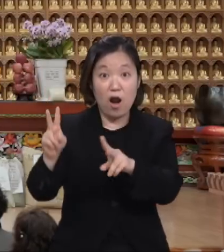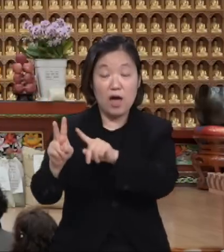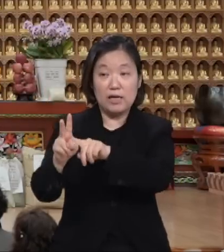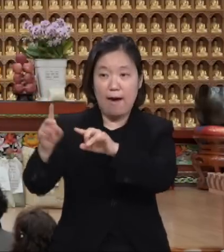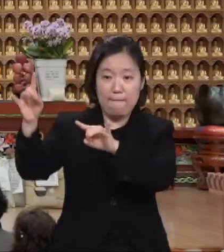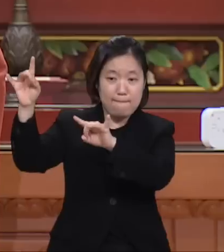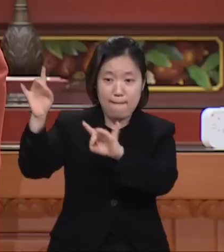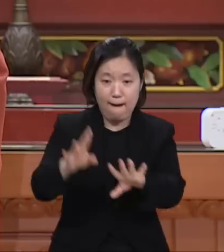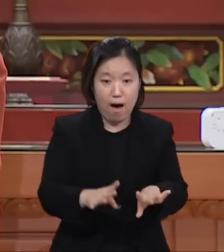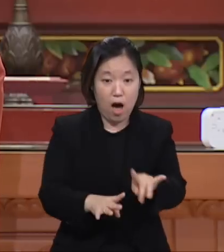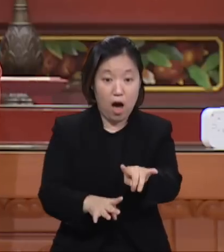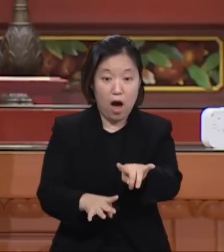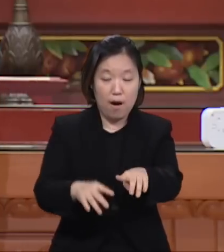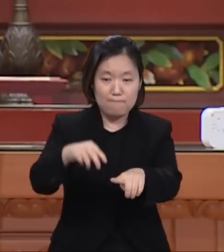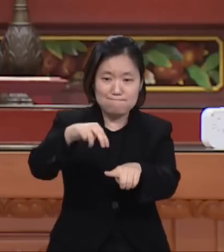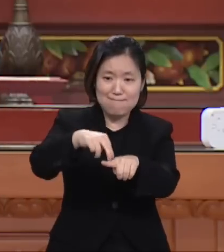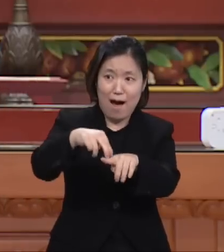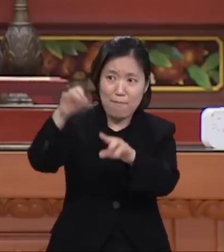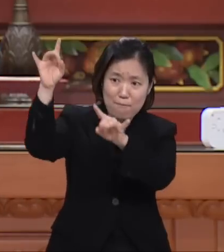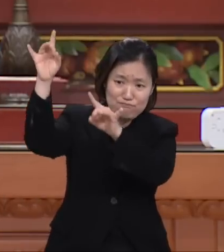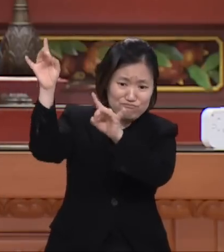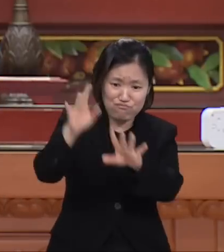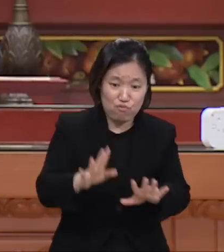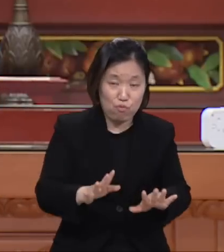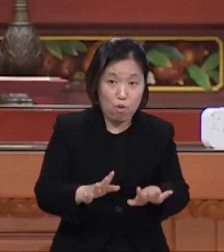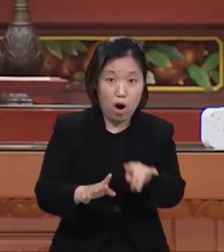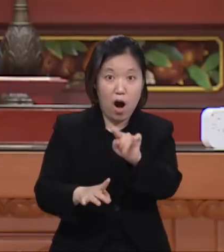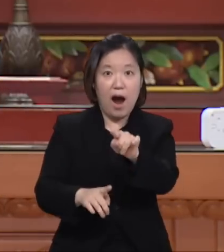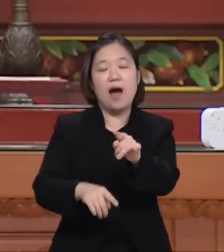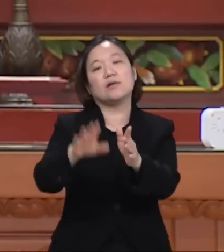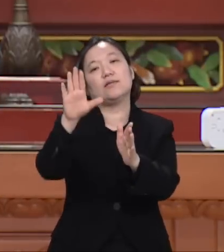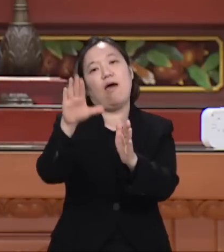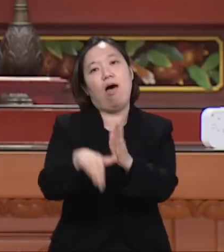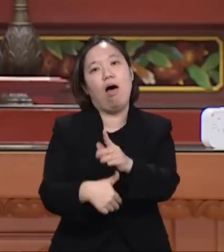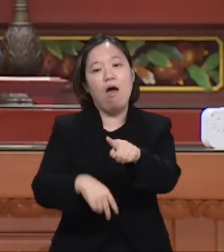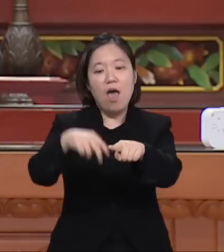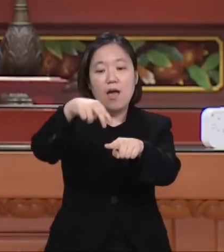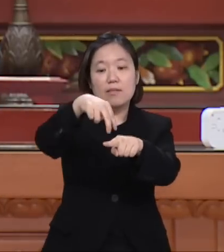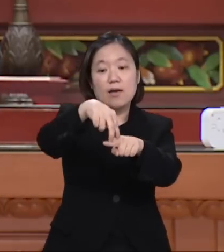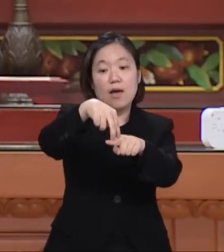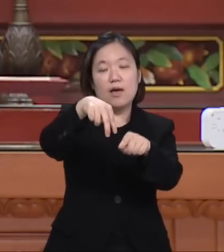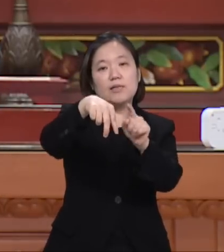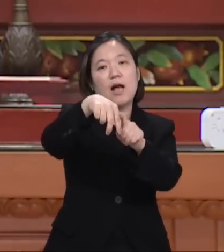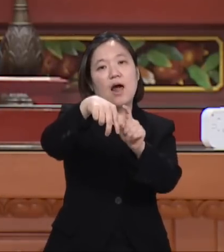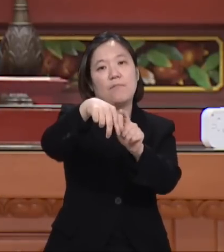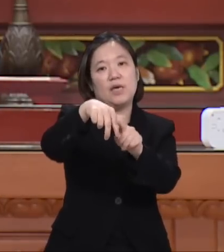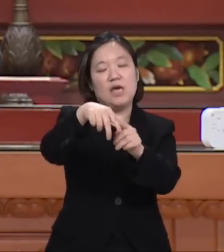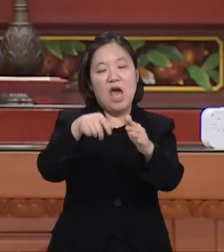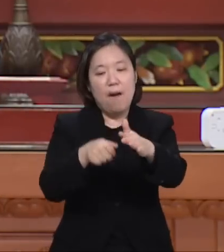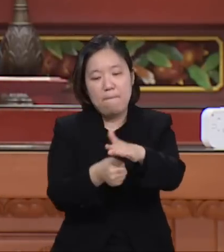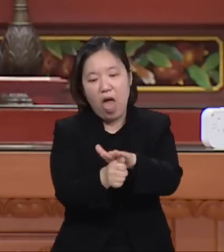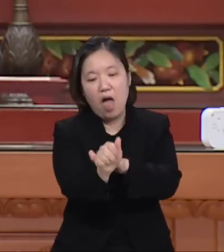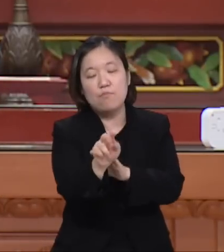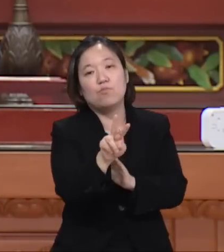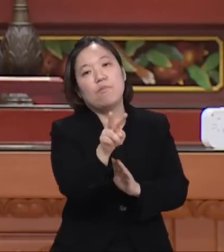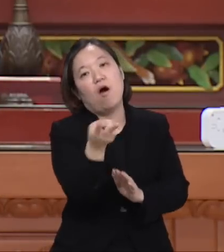벼락에 그네를 딱 때리는 순간 그네 위에 탔던 사람이 구렁이로 변해 가지고 어딘가로 사라져 버리더래요